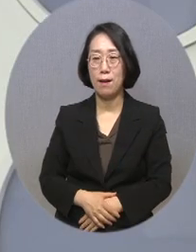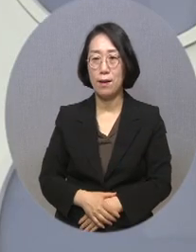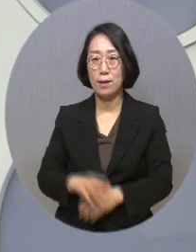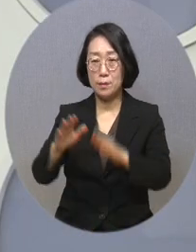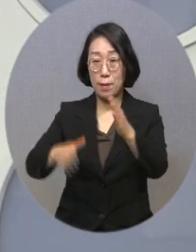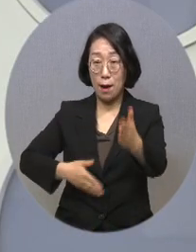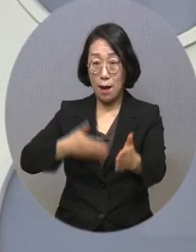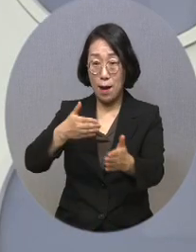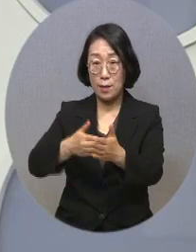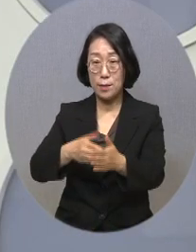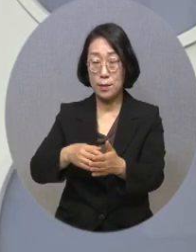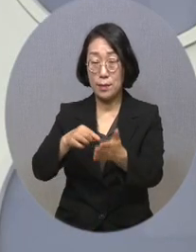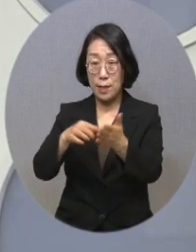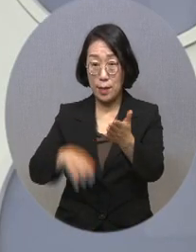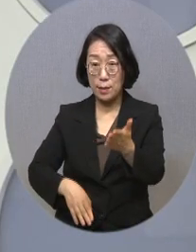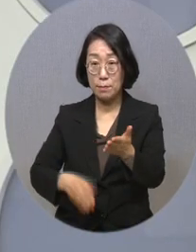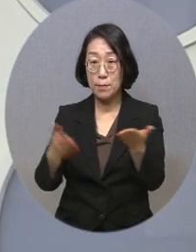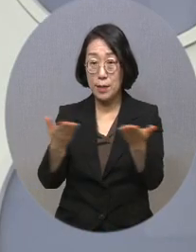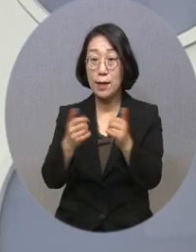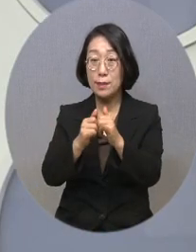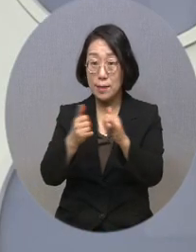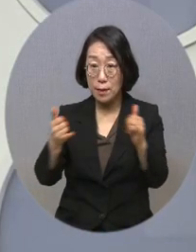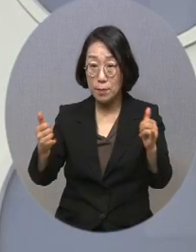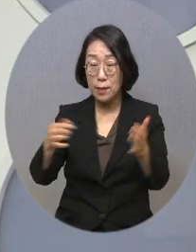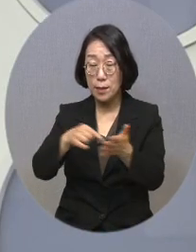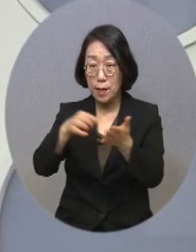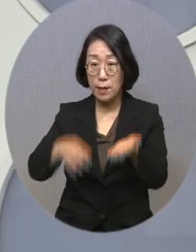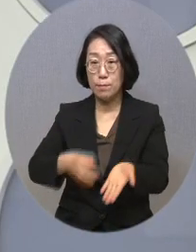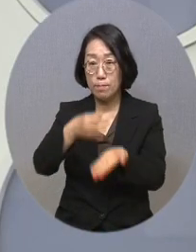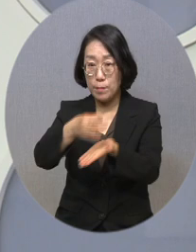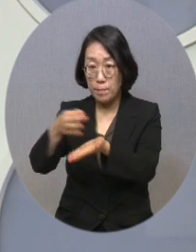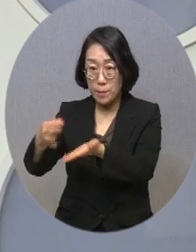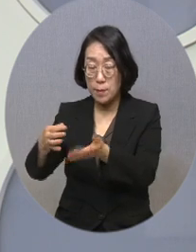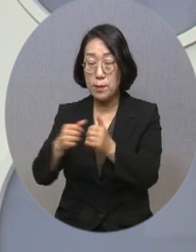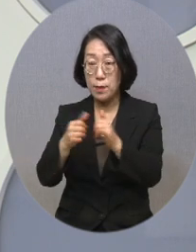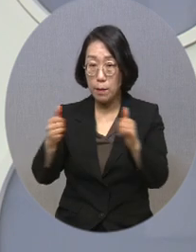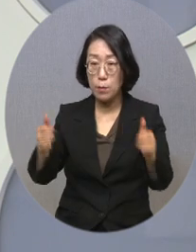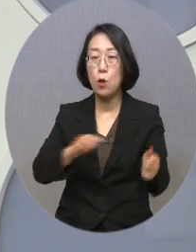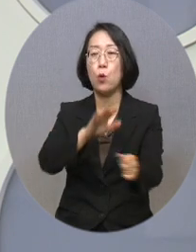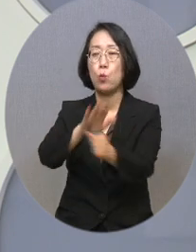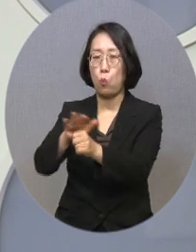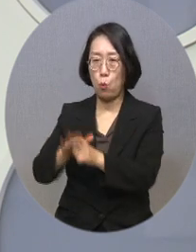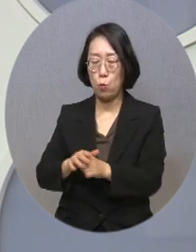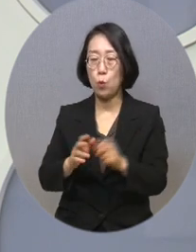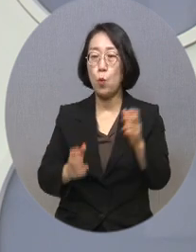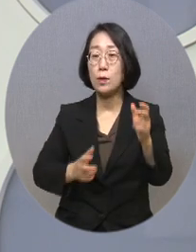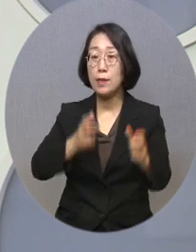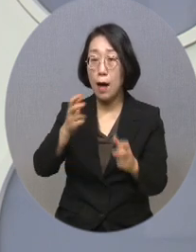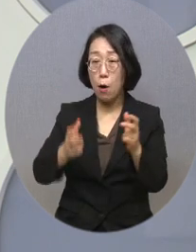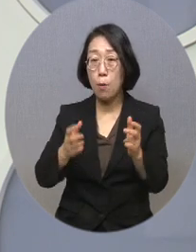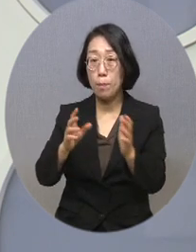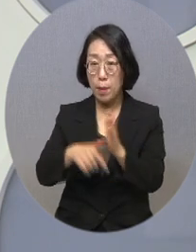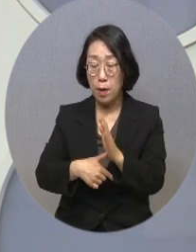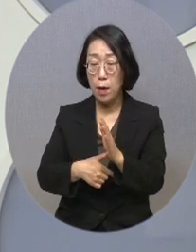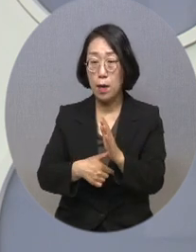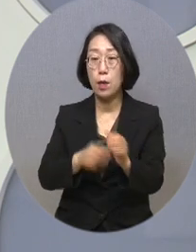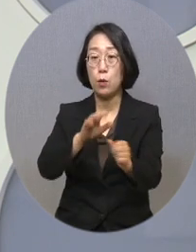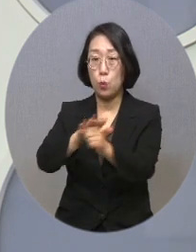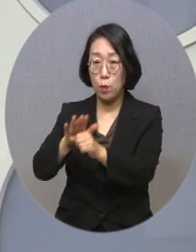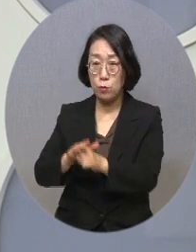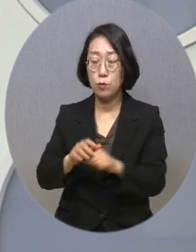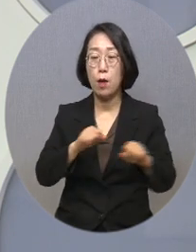지금까지 우리 세무사들이 납세자들을 돕고 또 납세자들의 사업의 멘토로서 지금까지 이렇게